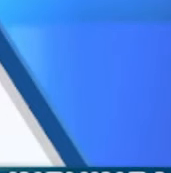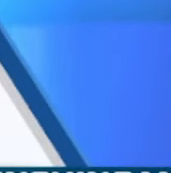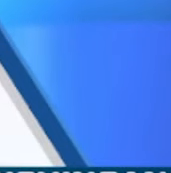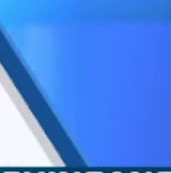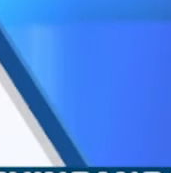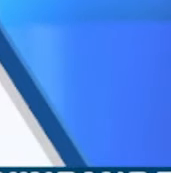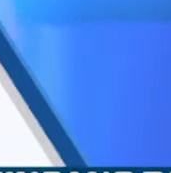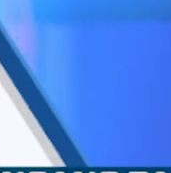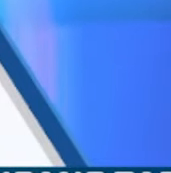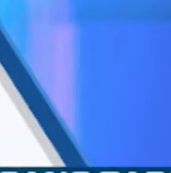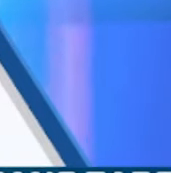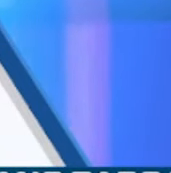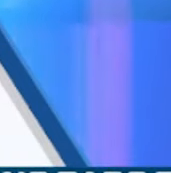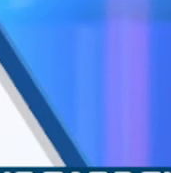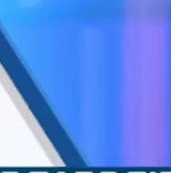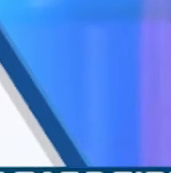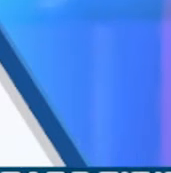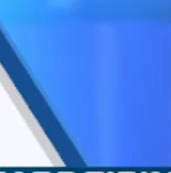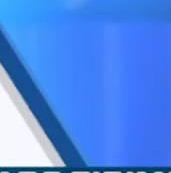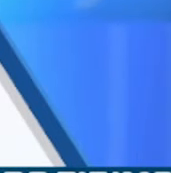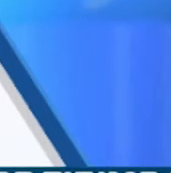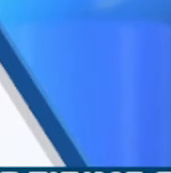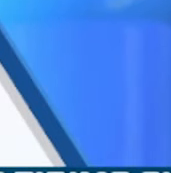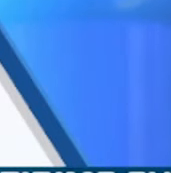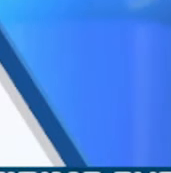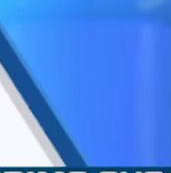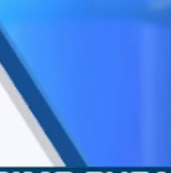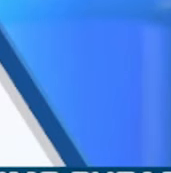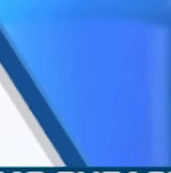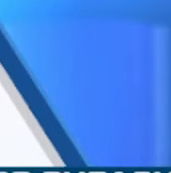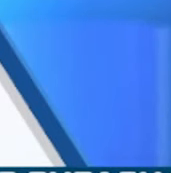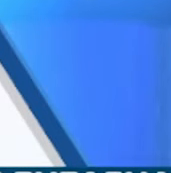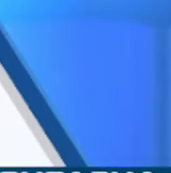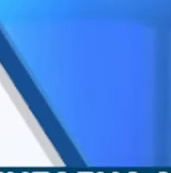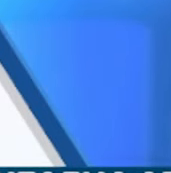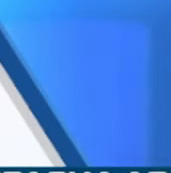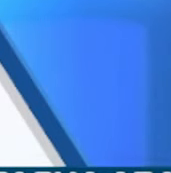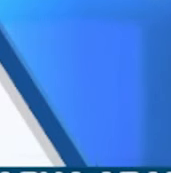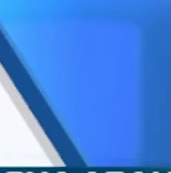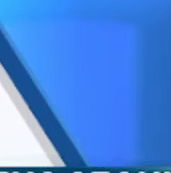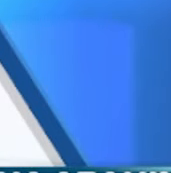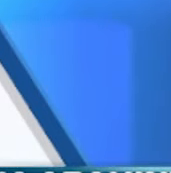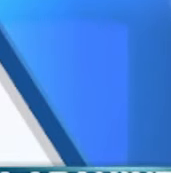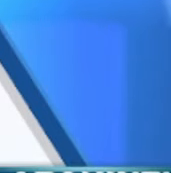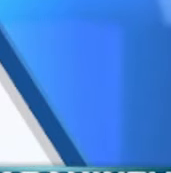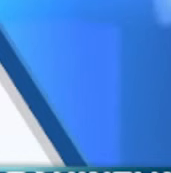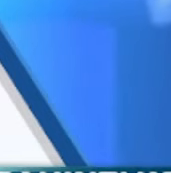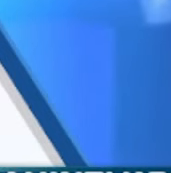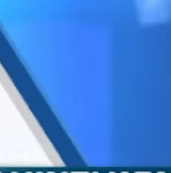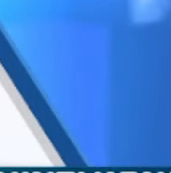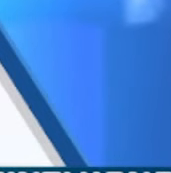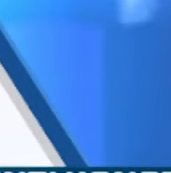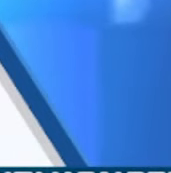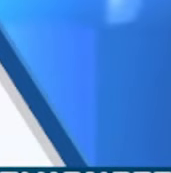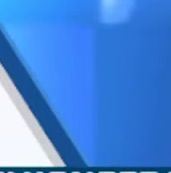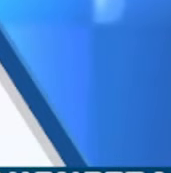Witwa Leo Hogla yagize ati: ubukene bukabije, ushomeri bw'igihe kirekire, guhura na situation zitunguranye kandi zigoye kuzakira, ibyo nibyo